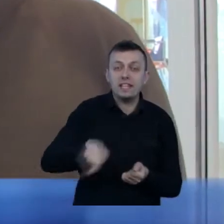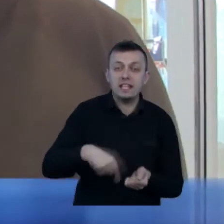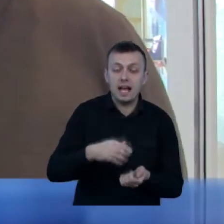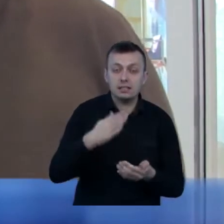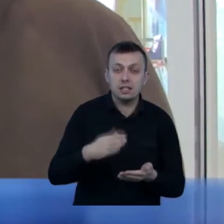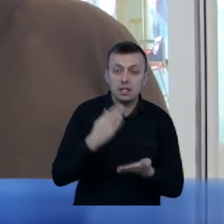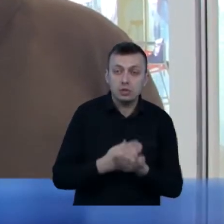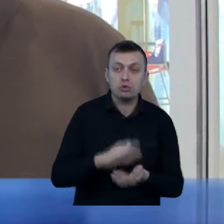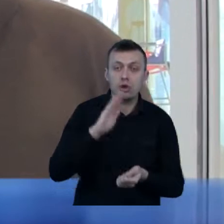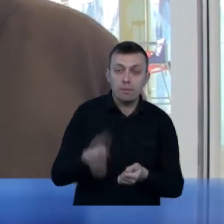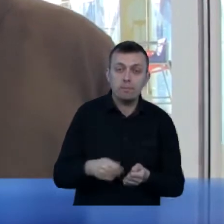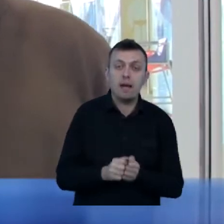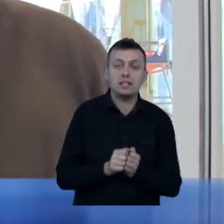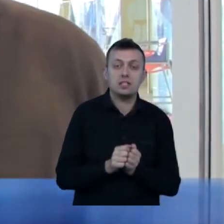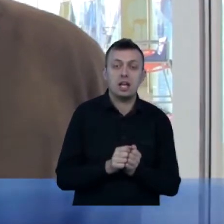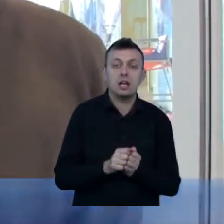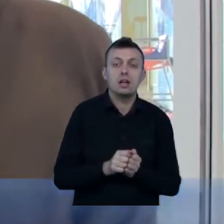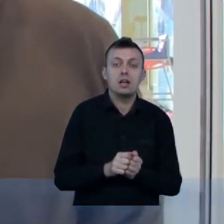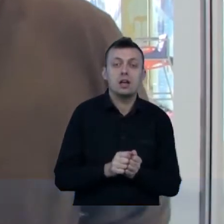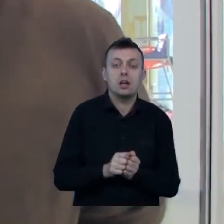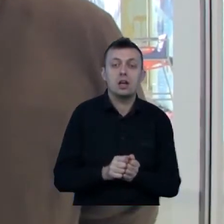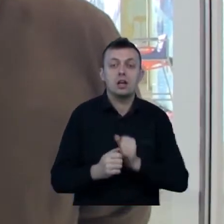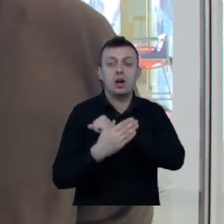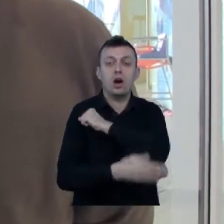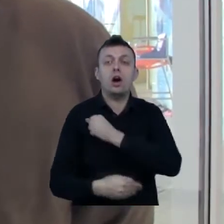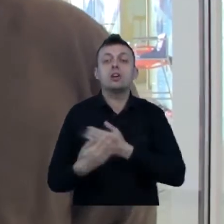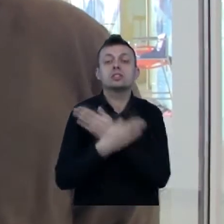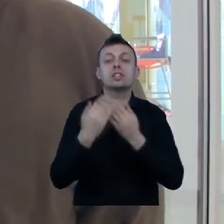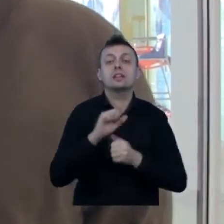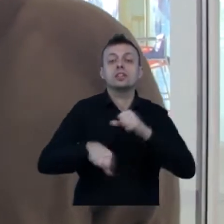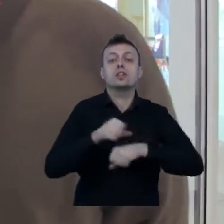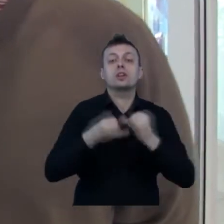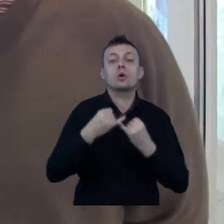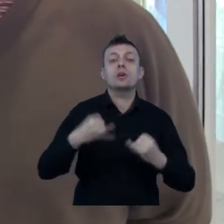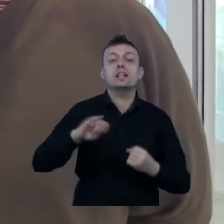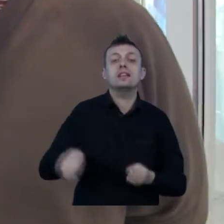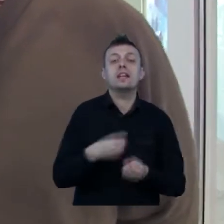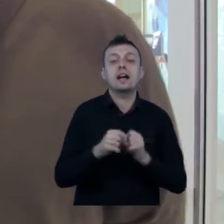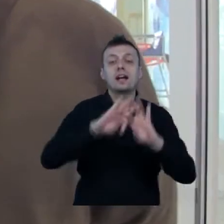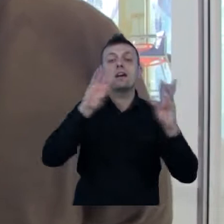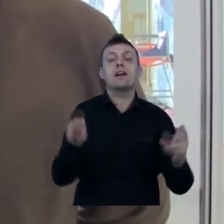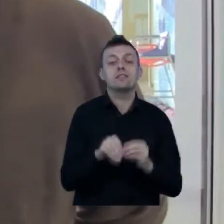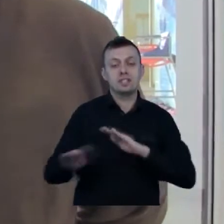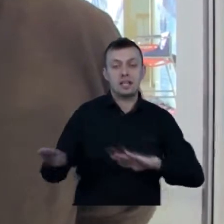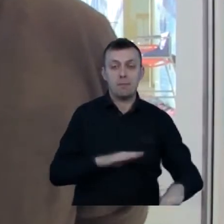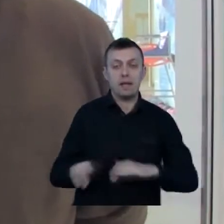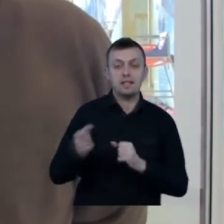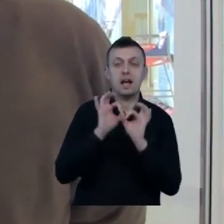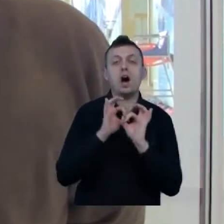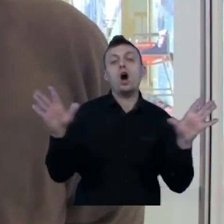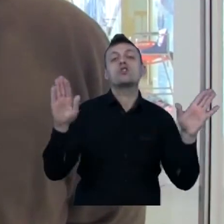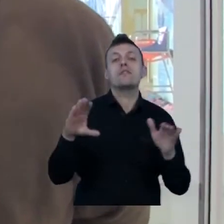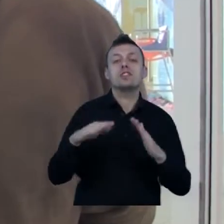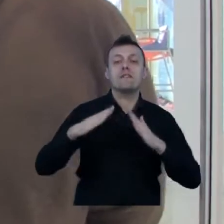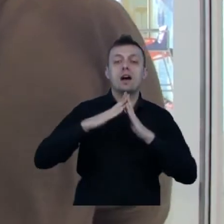Miejski Ośrodek Sportu i Rekreacji w Kutnie organizuje Sylwestra innego niż wszystkie w Kutnie. Oczywiście Sylwestra w